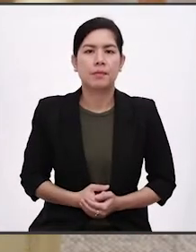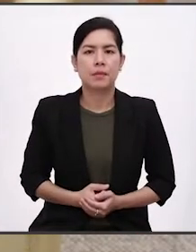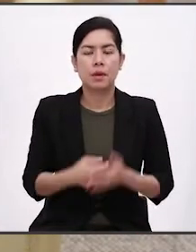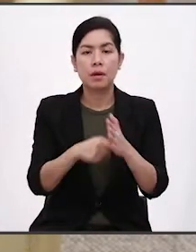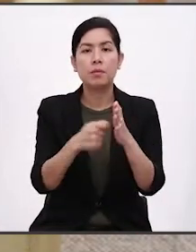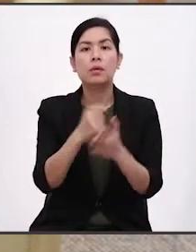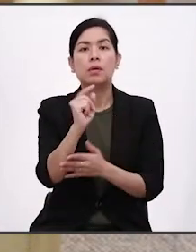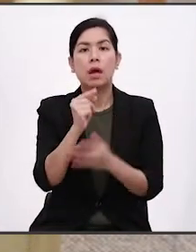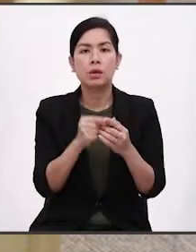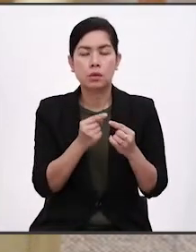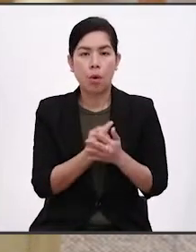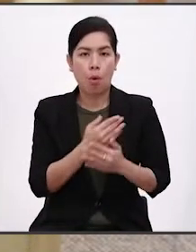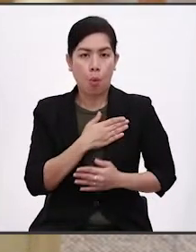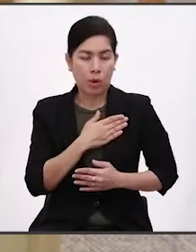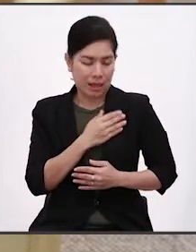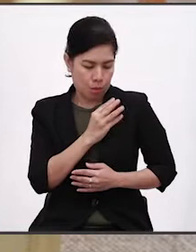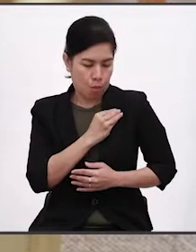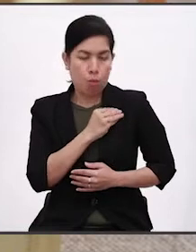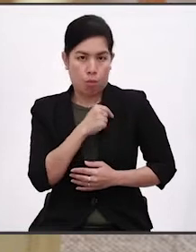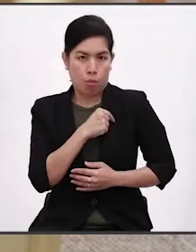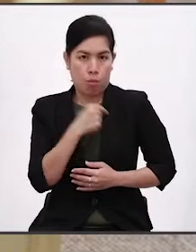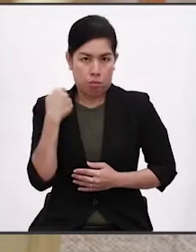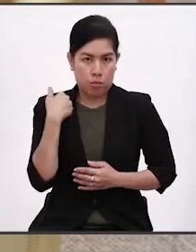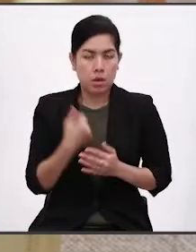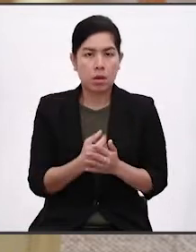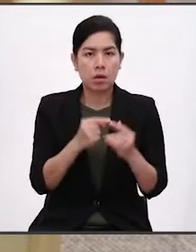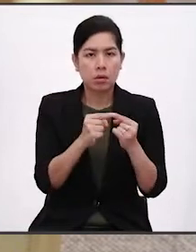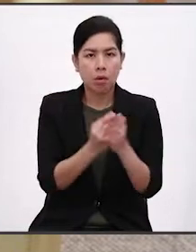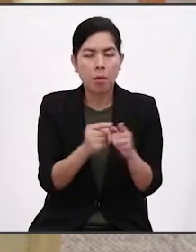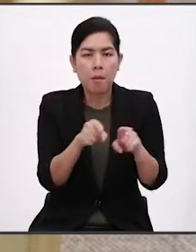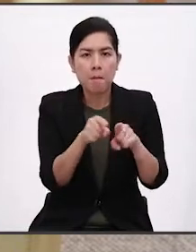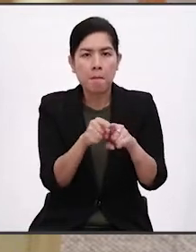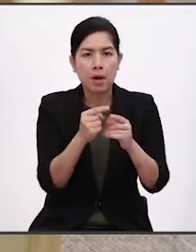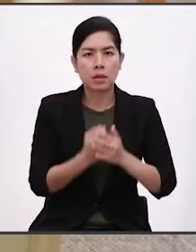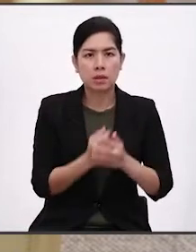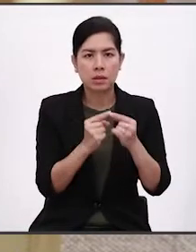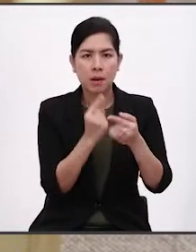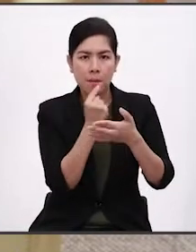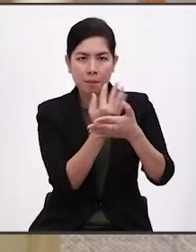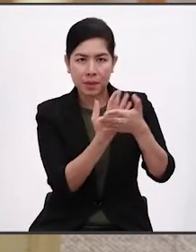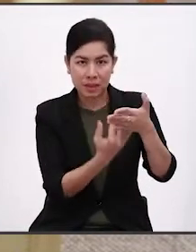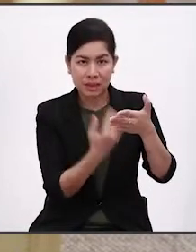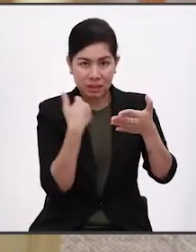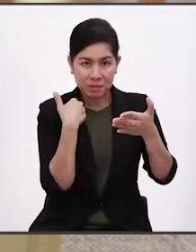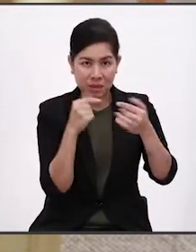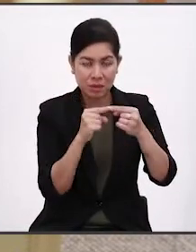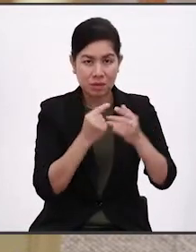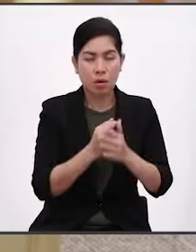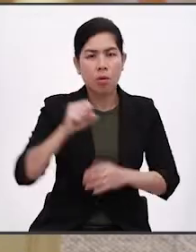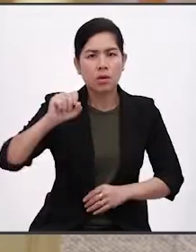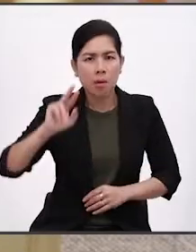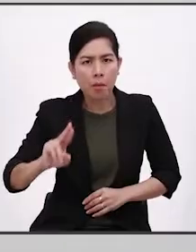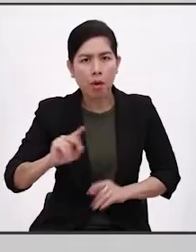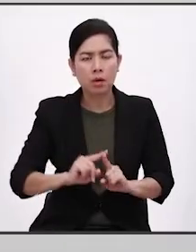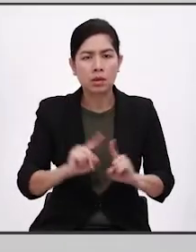าหัวใจเรามีเขาเรียกพลังสำรองเยอะนะครับหลอดเลือดนี่ก็ไม่เหมือนท่อน้ำทีเดียวนะคนชอบเปรียบเทียบว่าเหมือนท่อน้